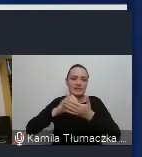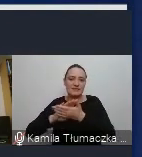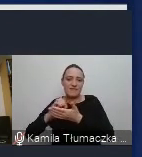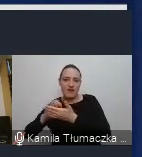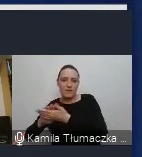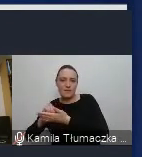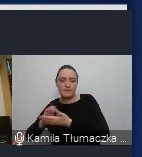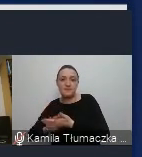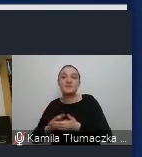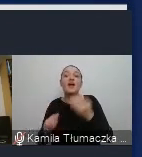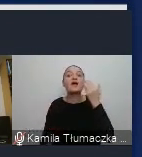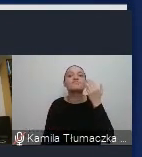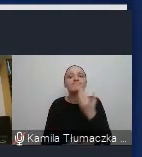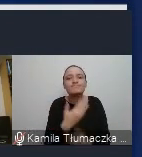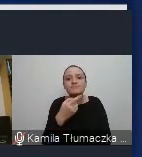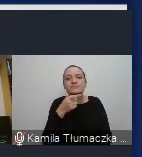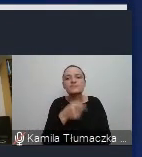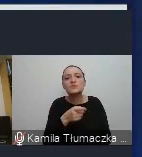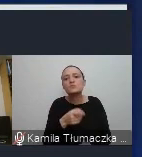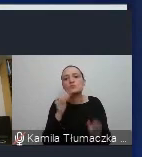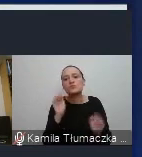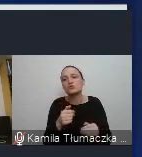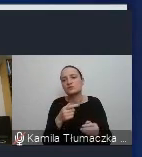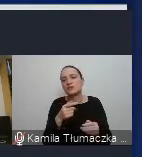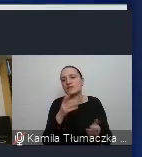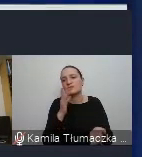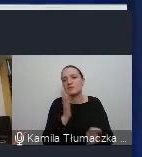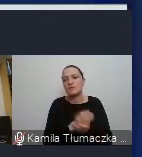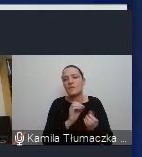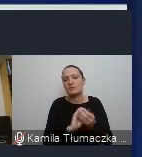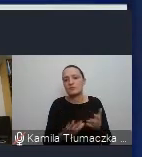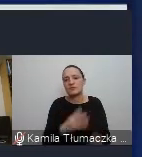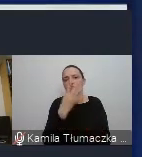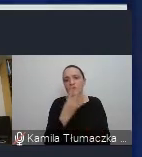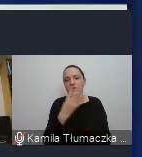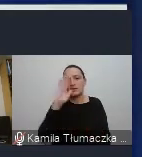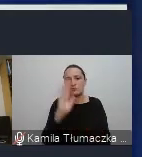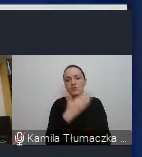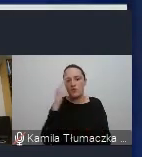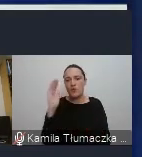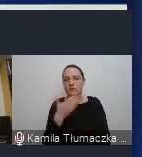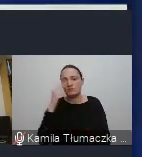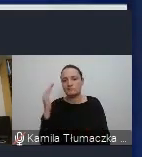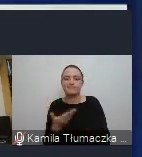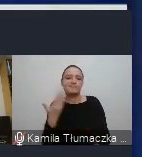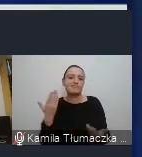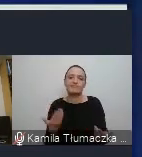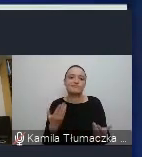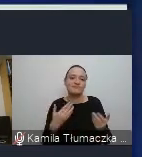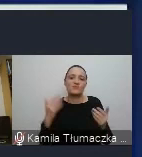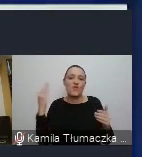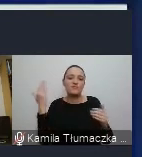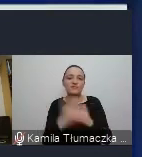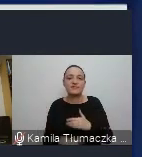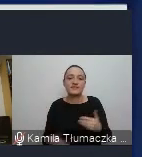Natomiast okazało się, że no niestety można w tym Padlecie tylko bezpłatnie 4 strony zrobić, 4 takie zakładki i na tym koniec.